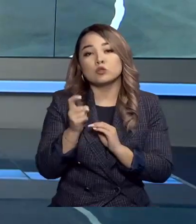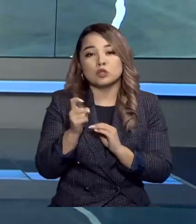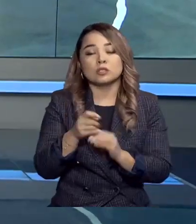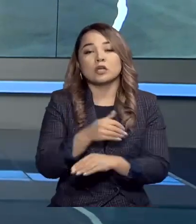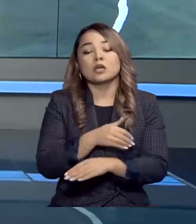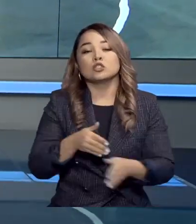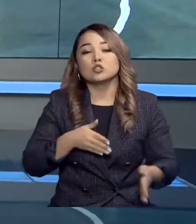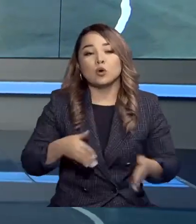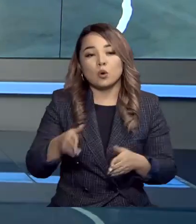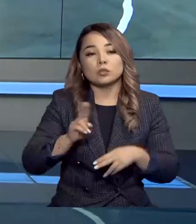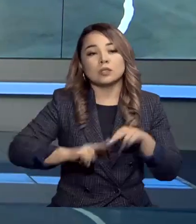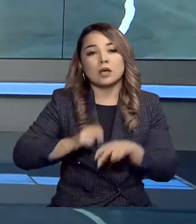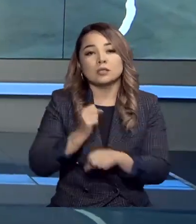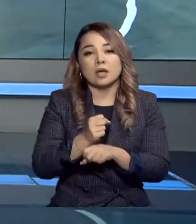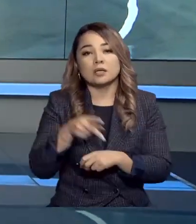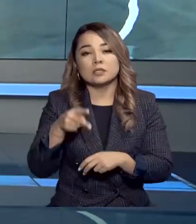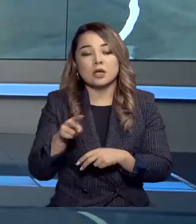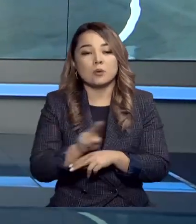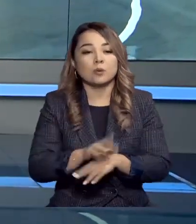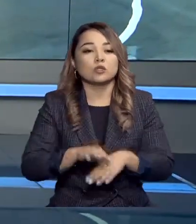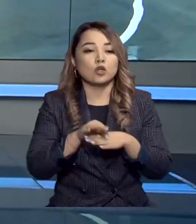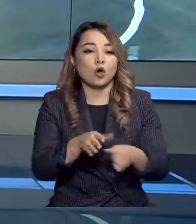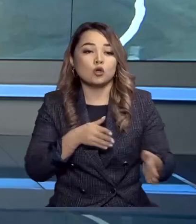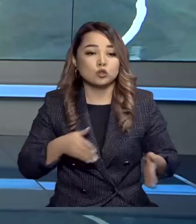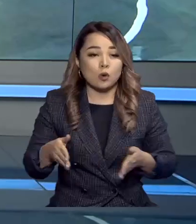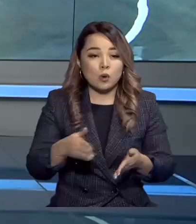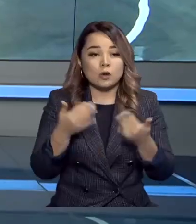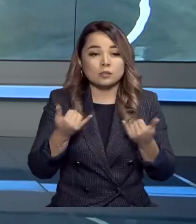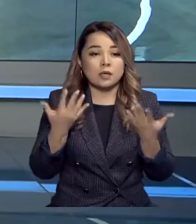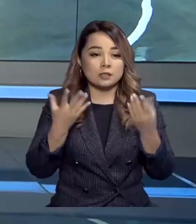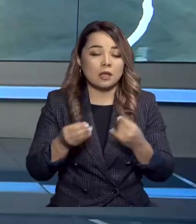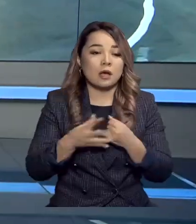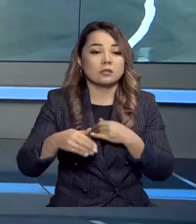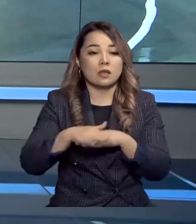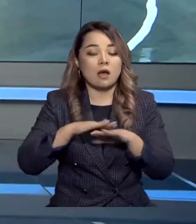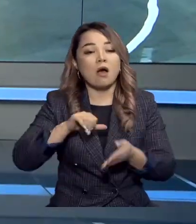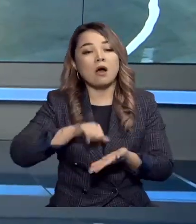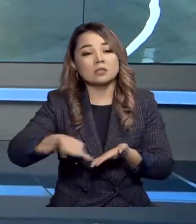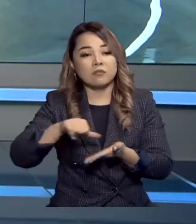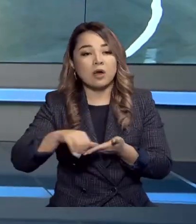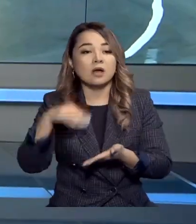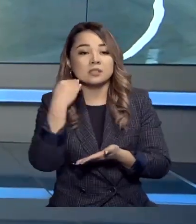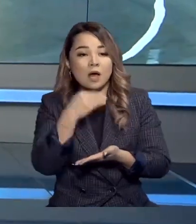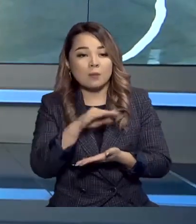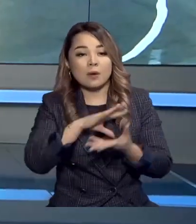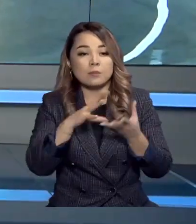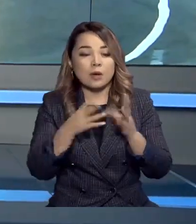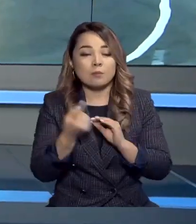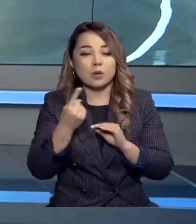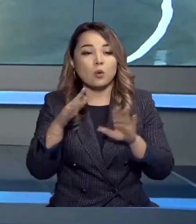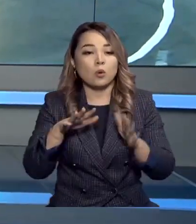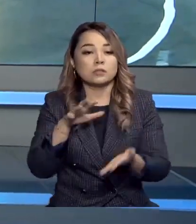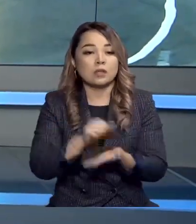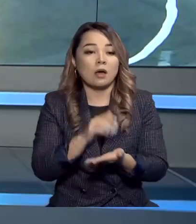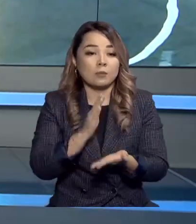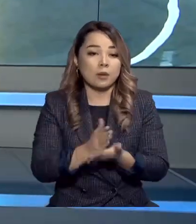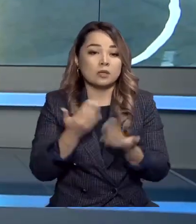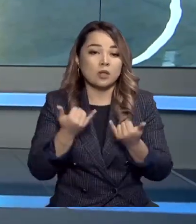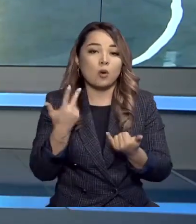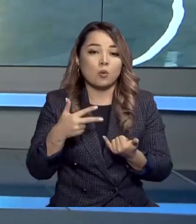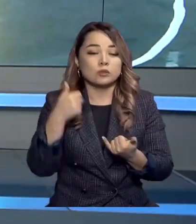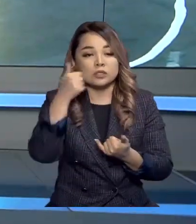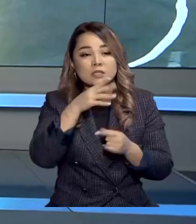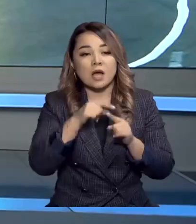автожол салынып, 2000 шақырым жол жөнделді. Соның арқасында қазір аймақ асфальт жолдардың сапасы бойынша елімізде бірінші орында. Сондай-ақ 30